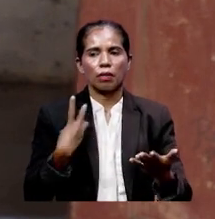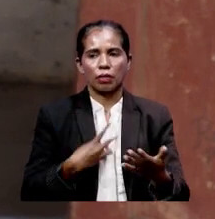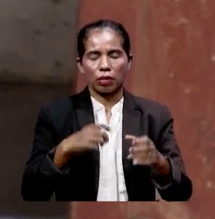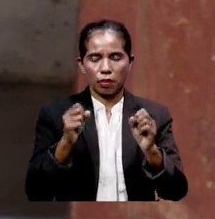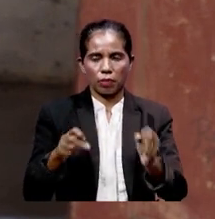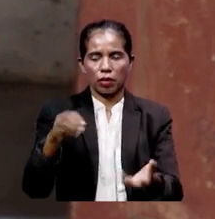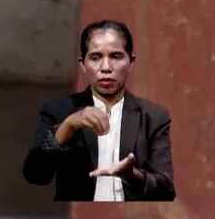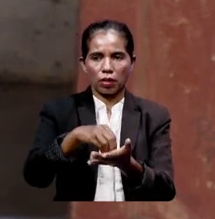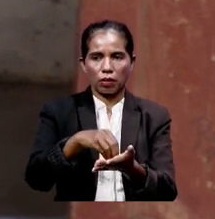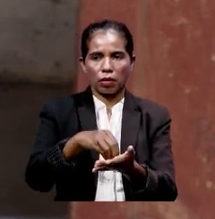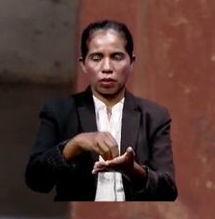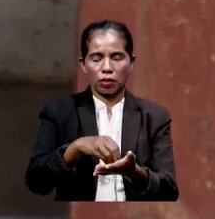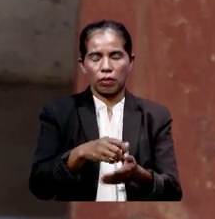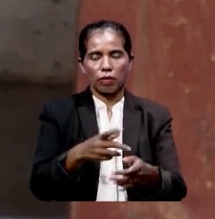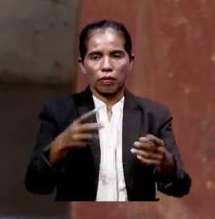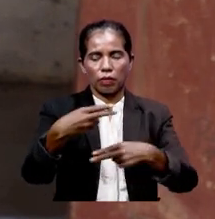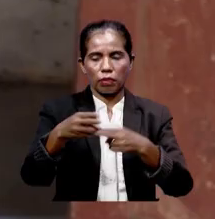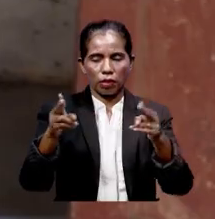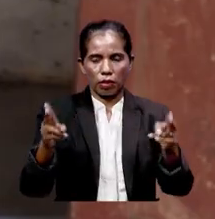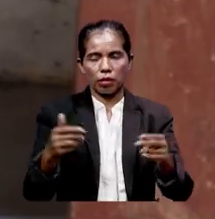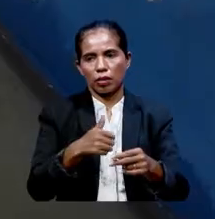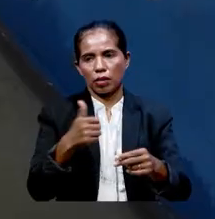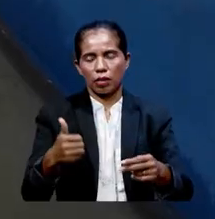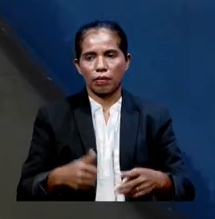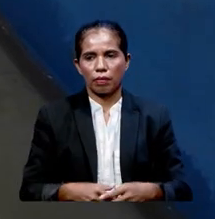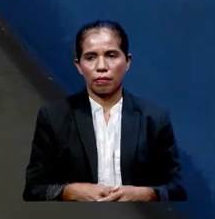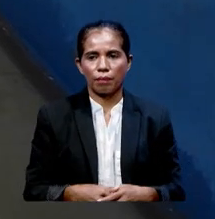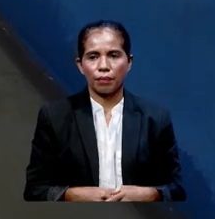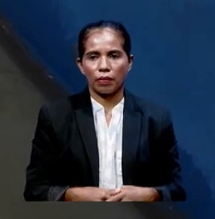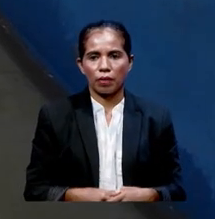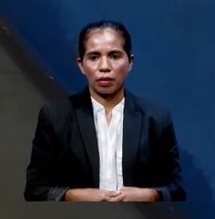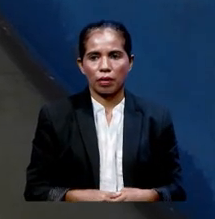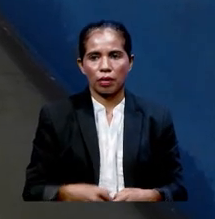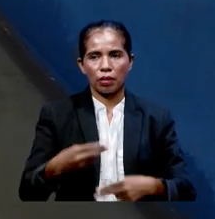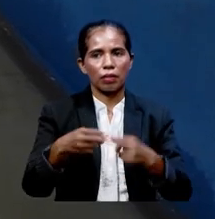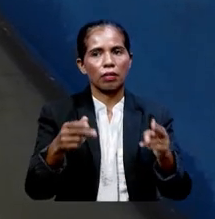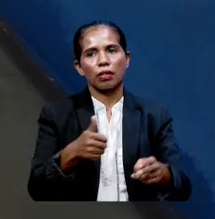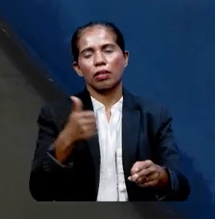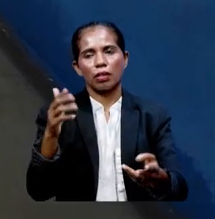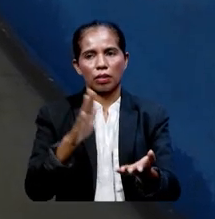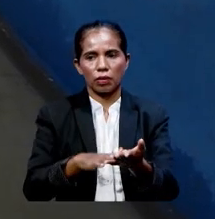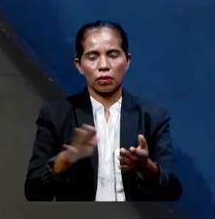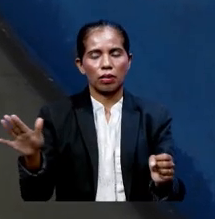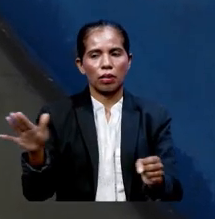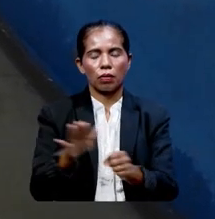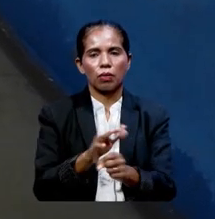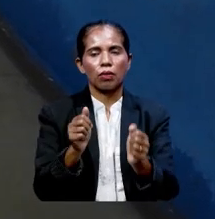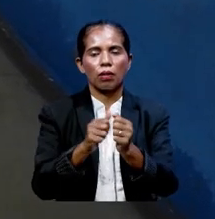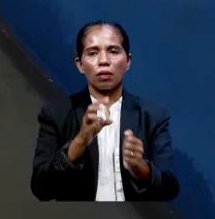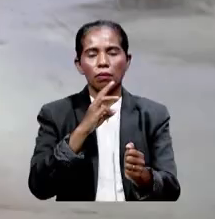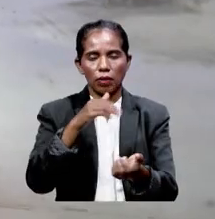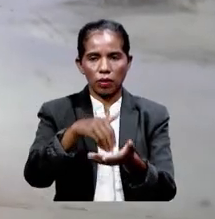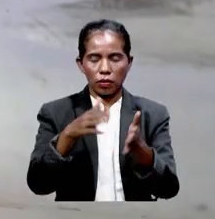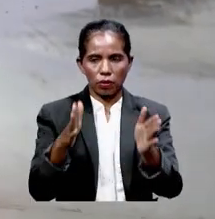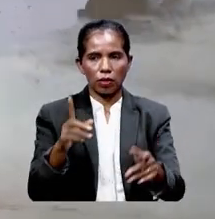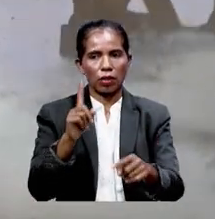tau amu tu pia sal seluk ne para ita uza tam ijami musu bisik ta dakon ta daun ne sala balum ia eskola na konu hela hobe no estudante sira